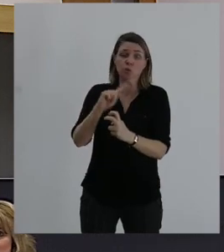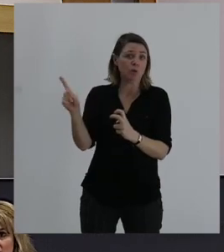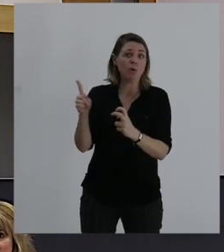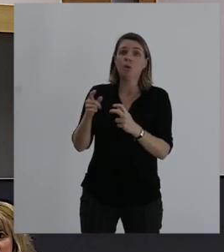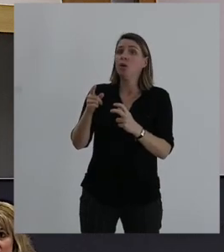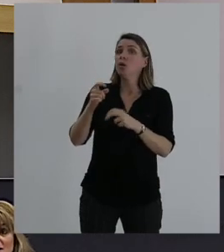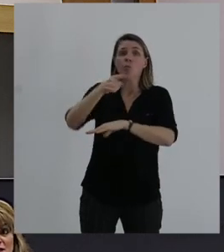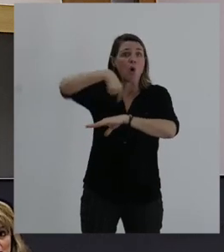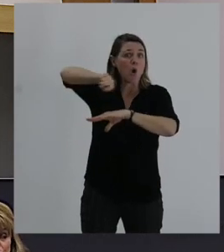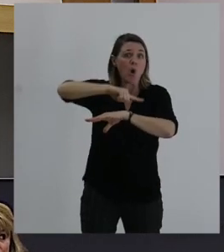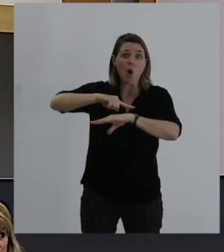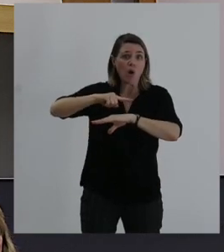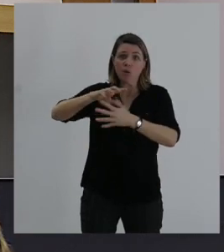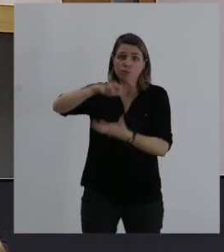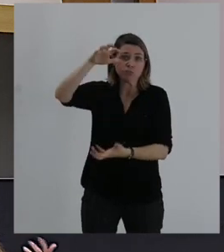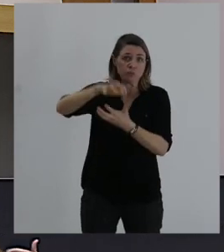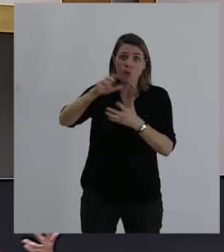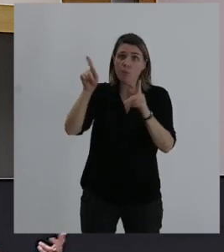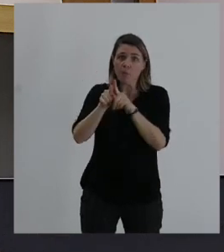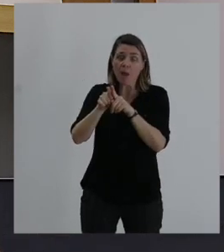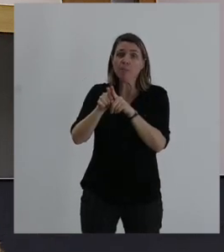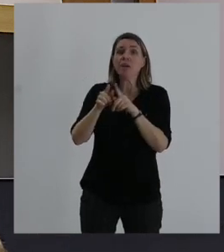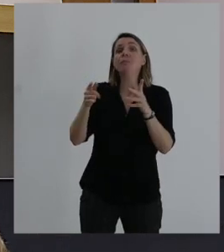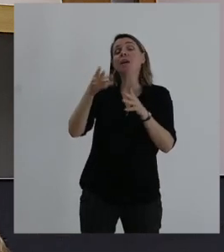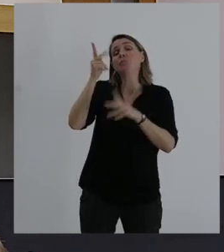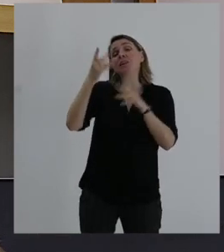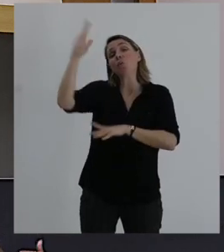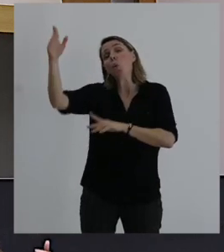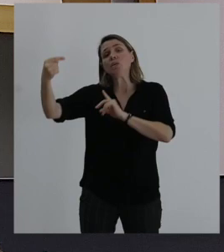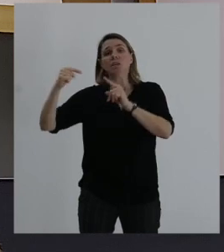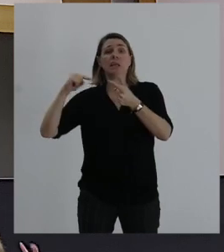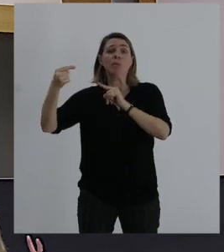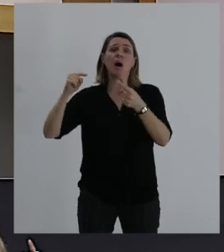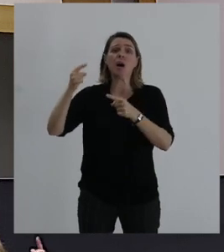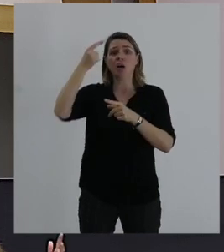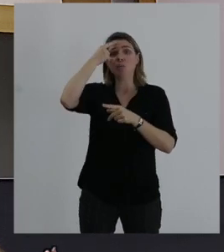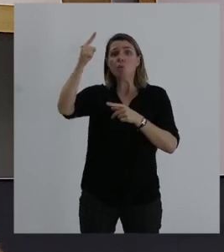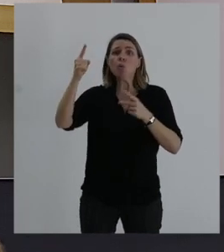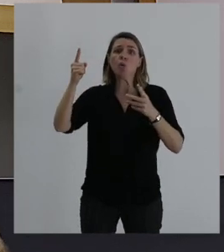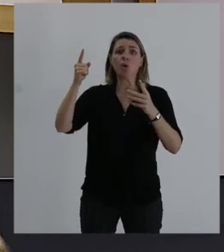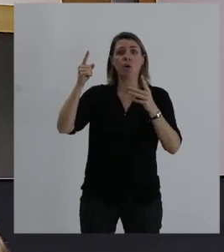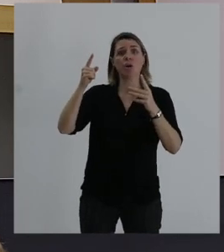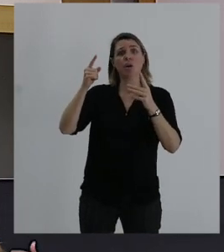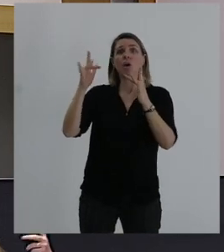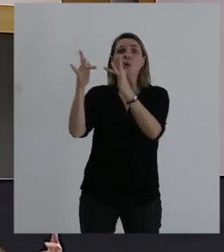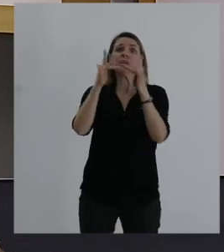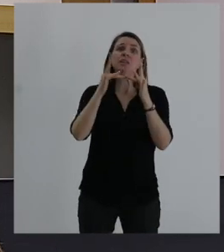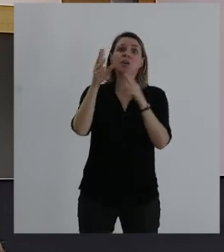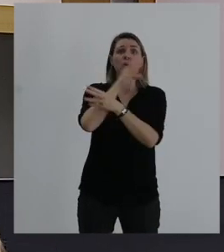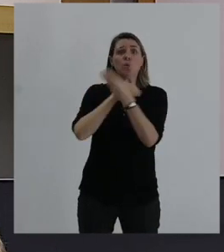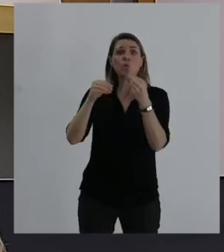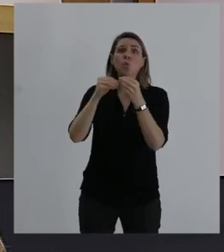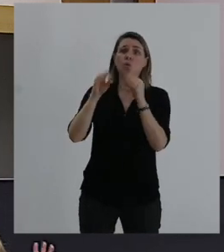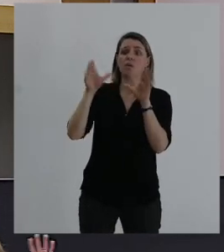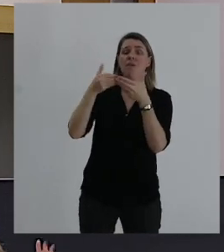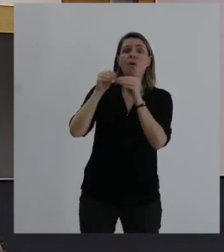nombre d'heures est là. Et puis effectivement, ce sera notre débat peut-être pour revenir sur les campus connectés ou peut-être les formations à distance ou l'hybridité